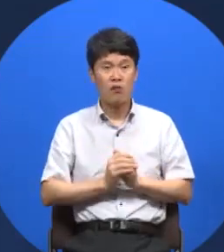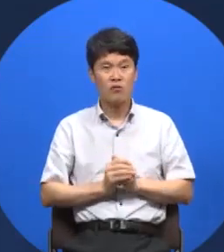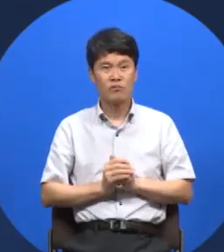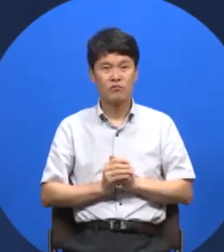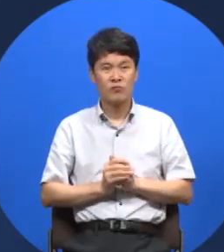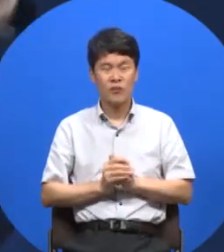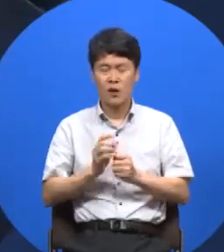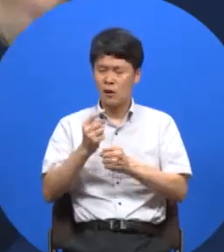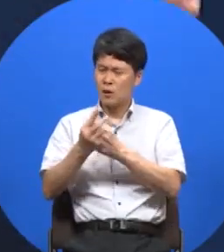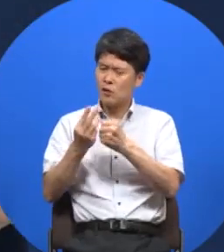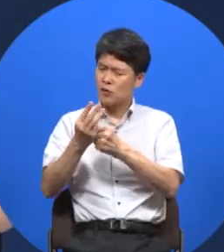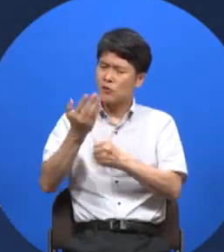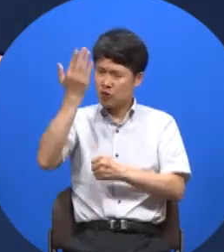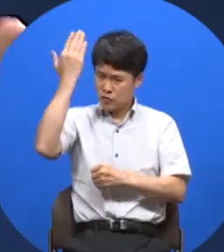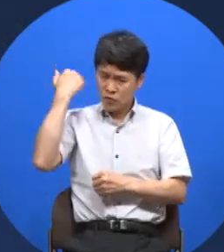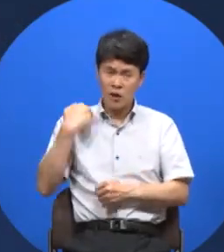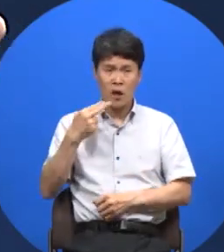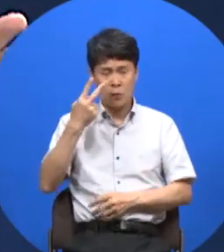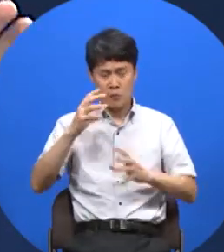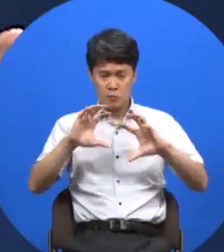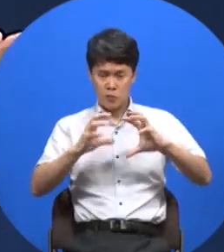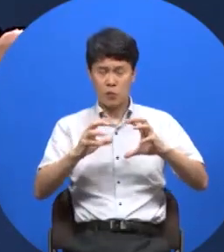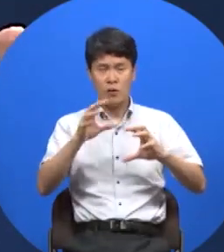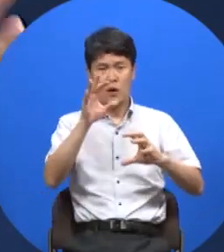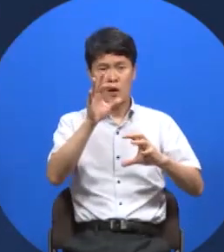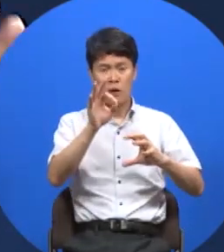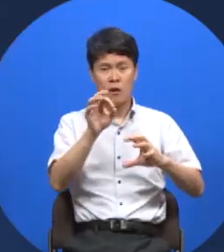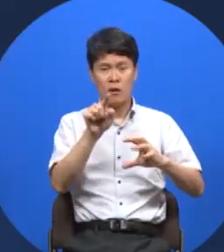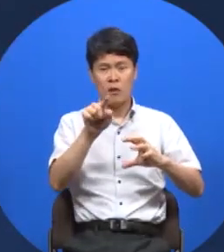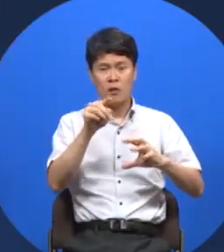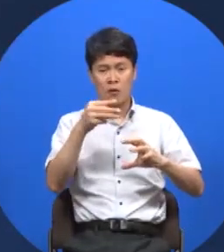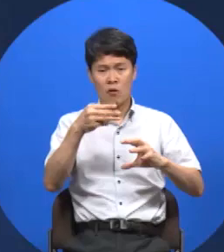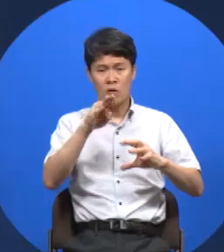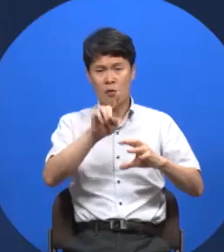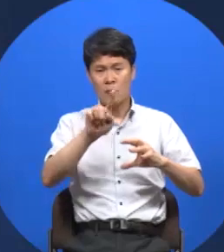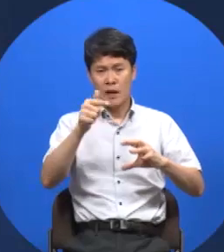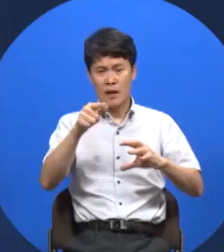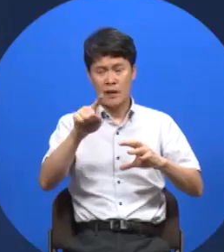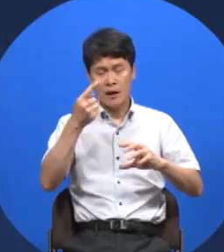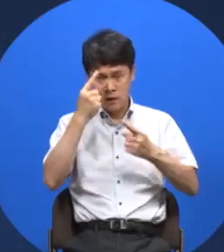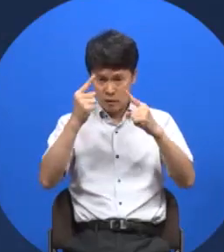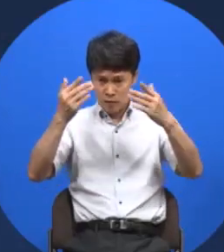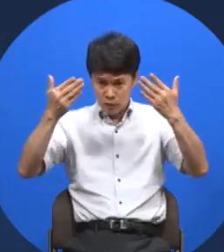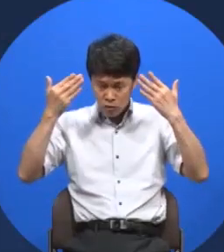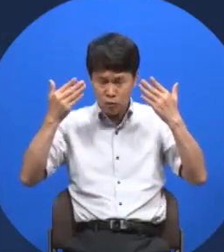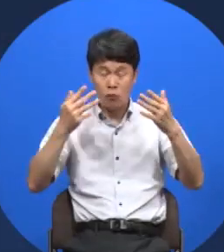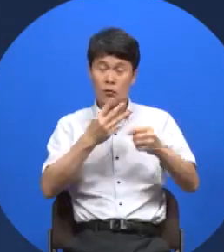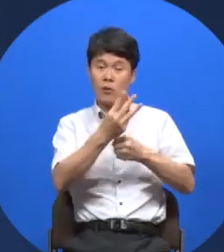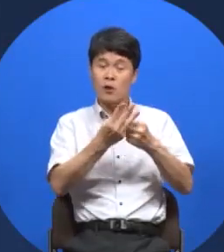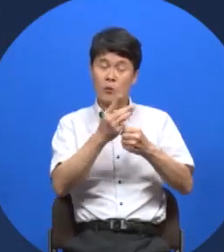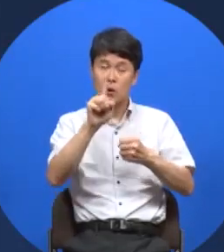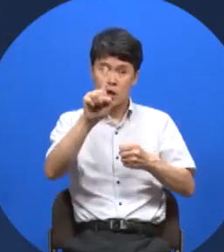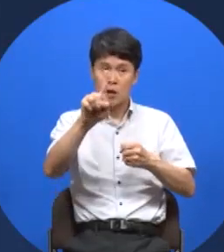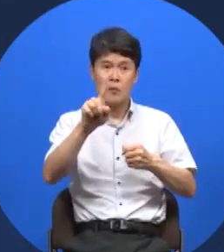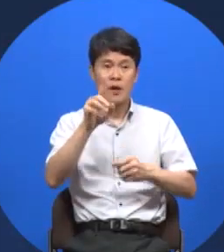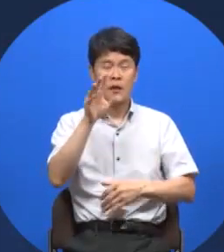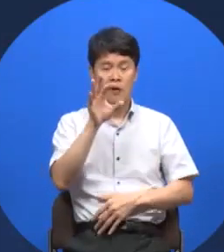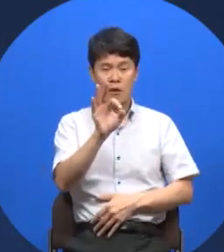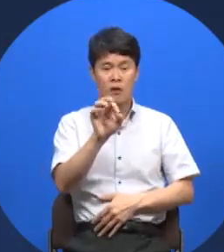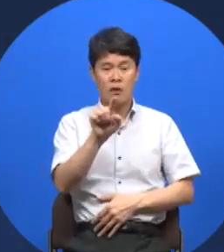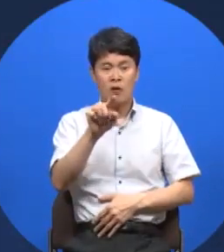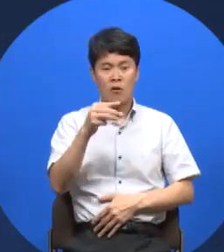여러 해 전에 미국의 시카고의 얼바나 대학이 있는데 그 얼바나 대학에서 3년마다 소위 얼바나